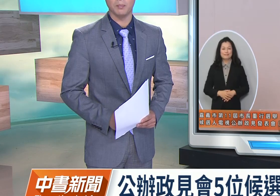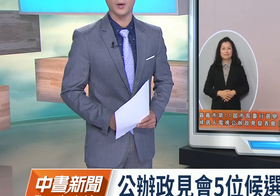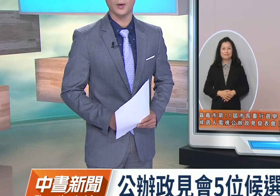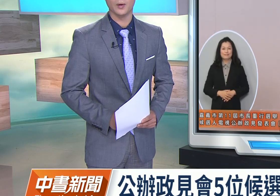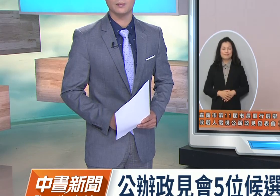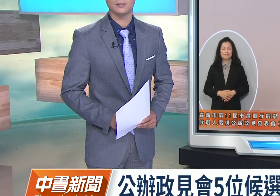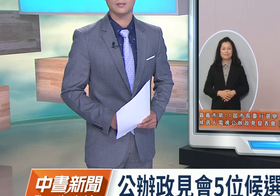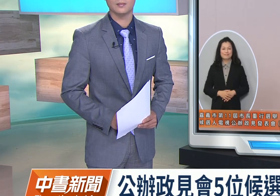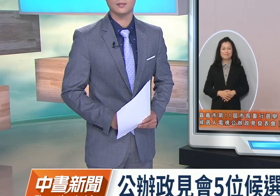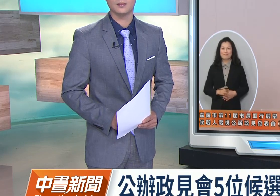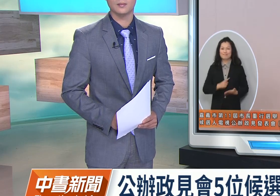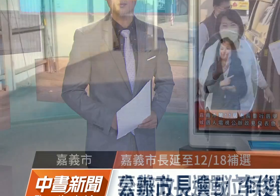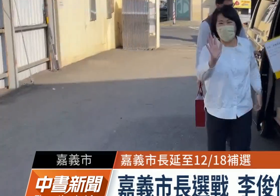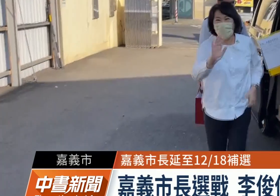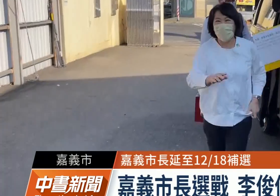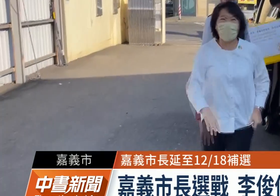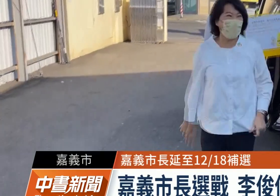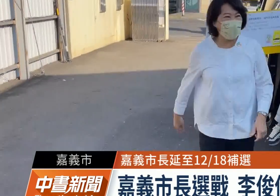米款的进步。